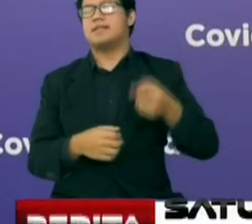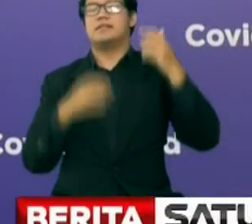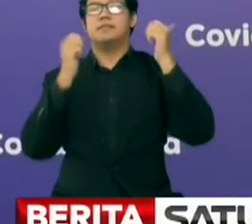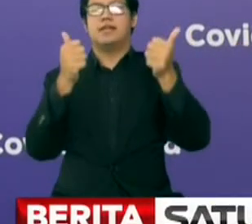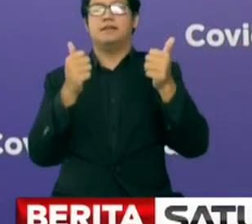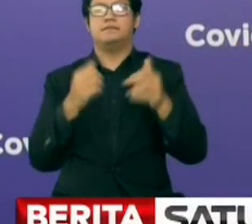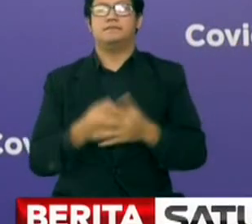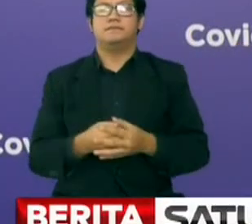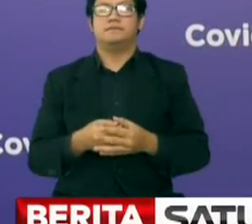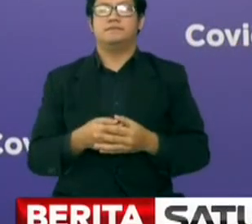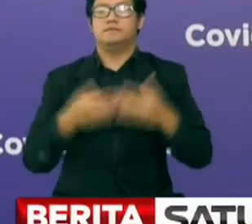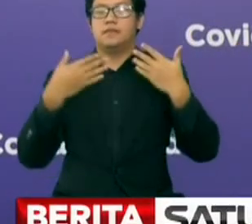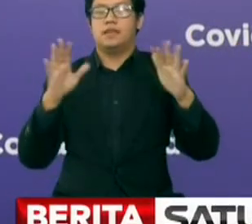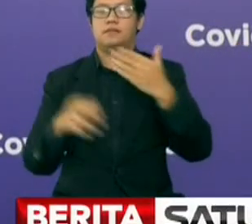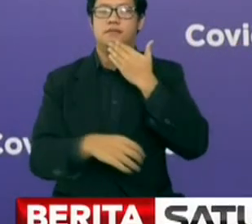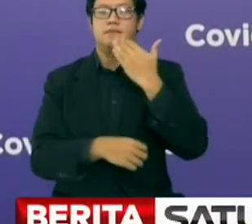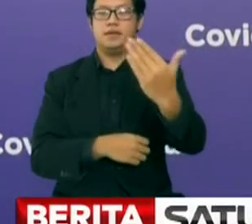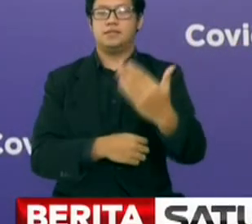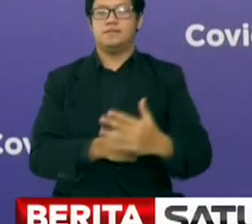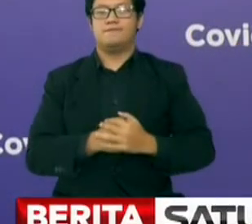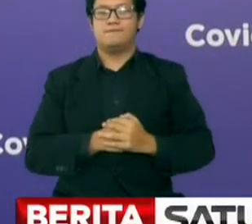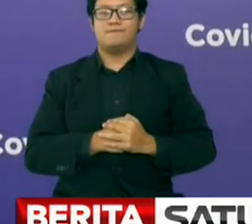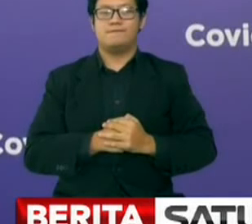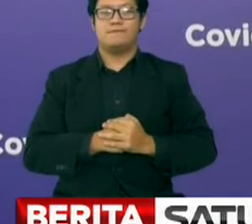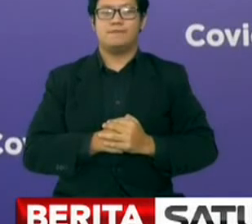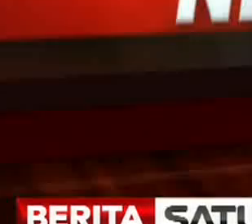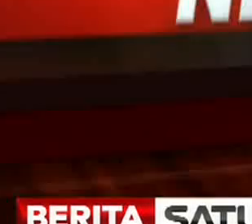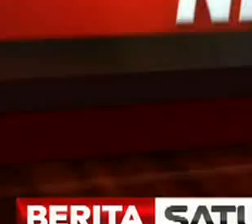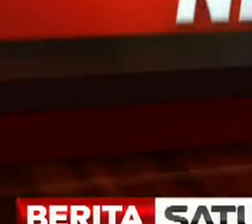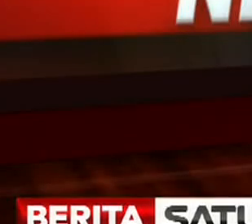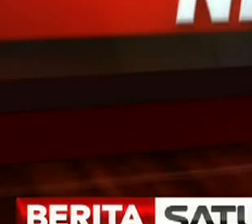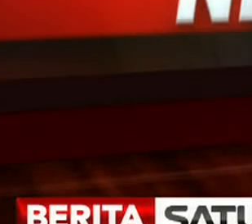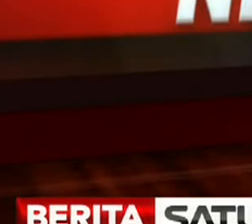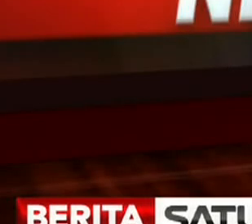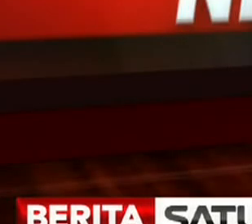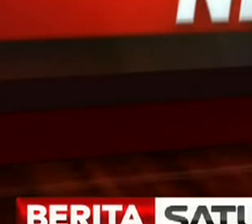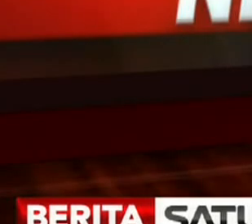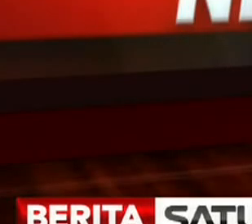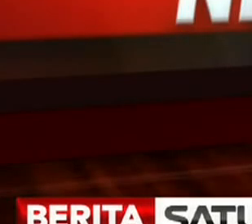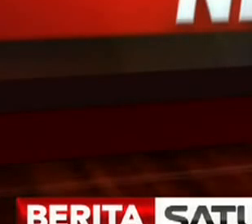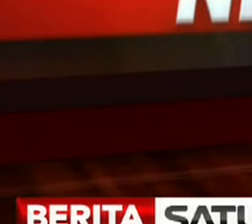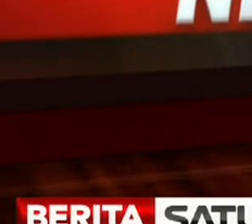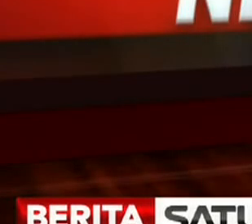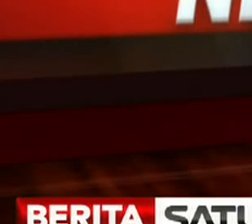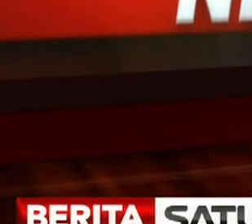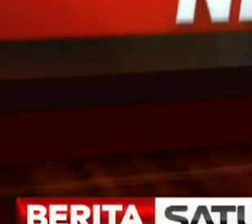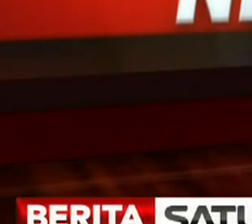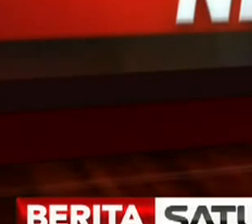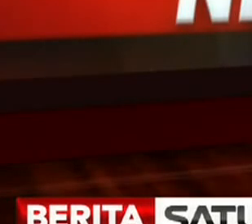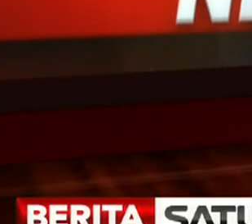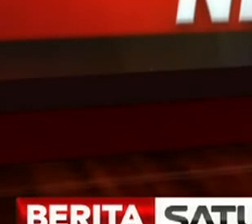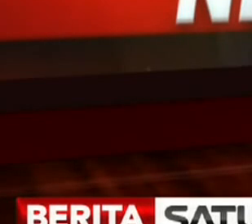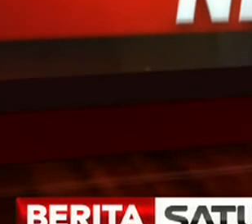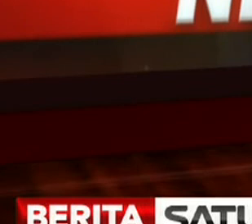sekian terima kasih Hai anda kembali bersama kami dalam Breaking News pemirsa baru saja kita